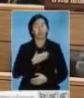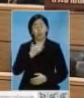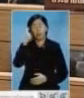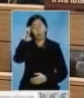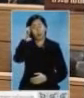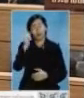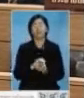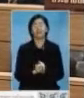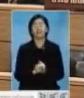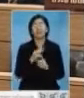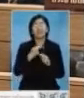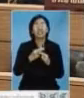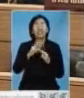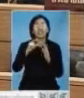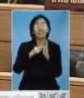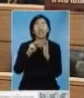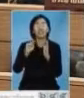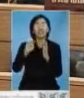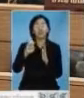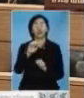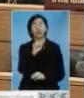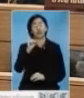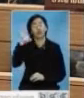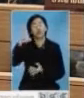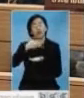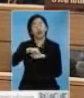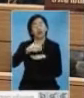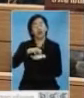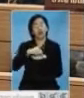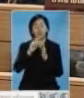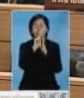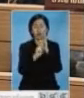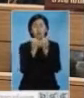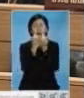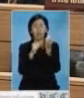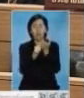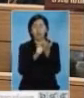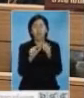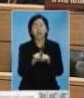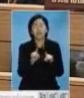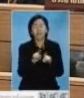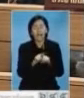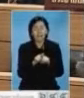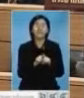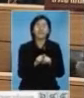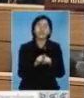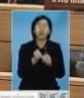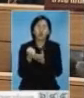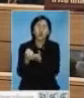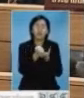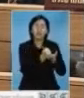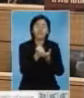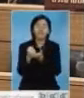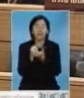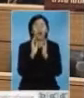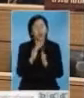านชำนิศักดิ์เศษพูดเมื่อวานว่าการแก้ไขรัฐธรรมนูญครั้งนี้เนี่ยมันเหมือนกับปัดกันเกาหลังผมคิดว่าท่านผู้ฟังท